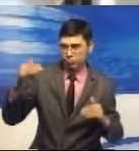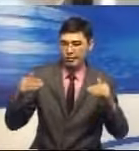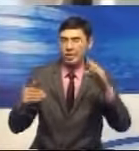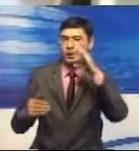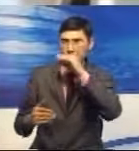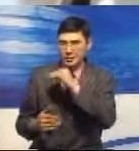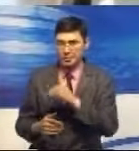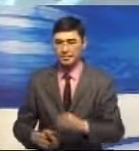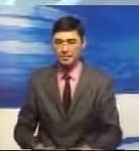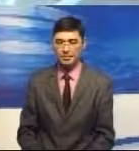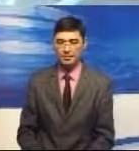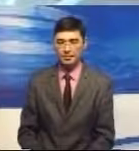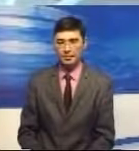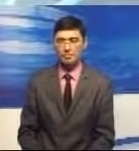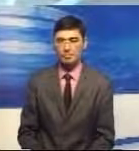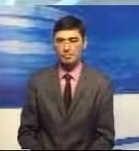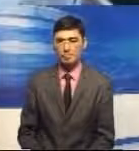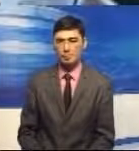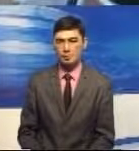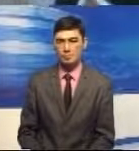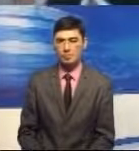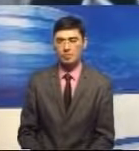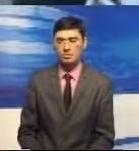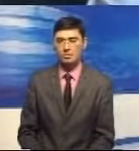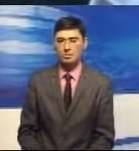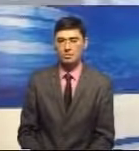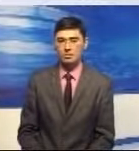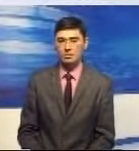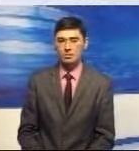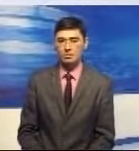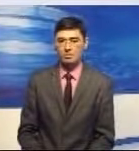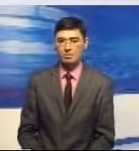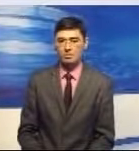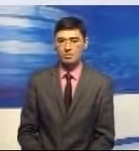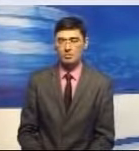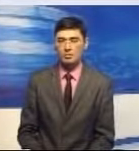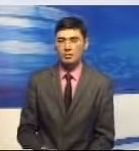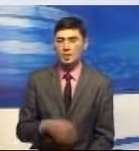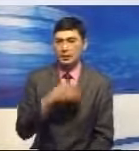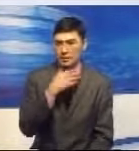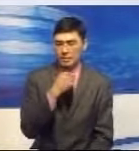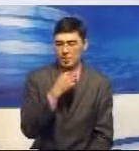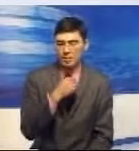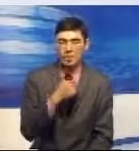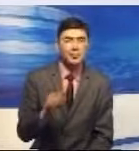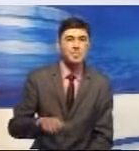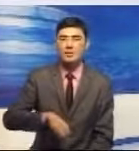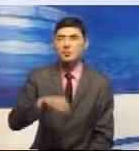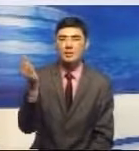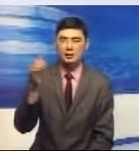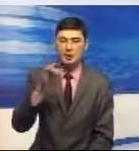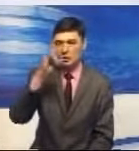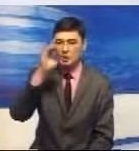Дарын Сағитов, Әсия Қабдолданова, Елжан Мағзумов, Семей телеарнасы. Семейде қазақ қыздарынан шыққан